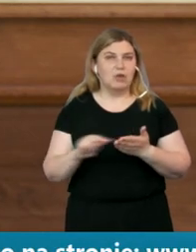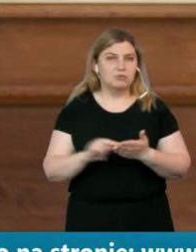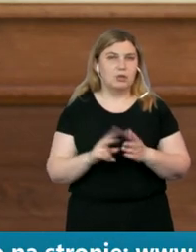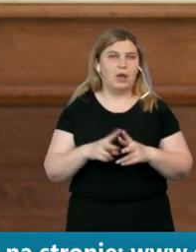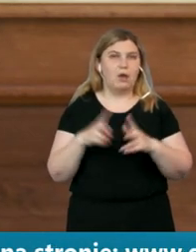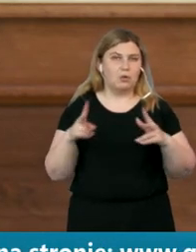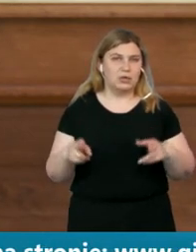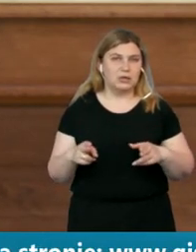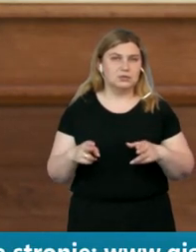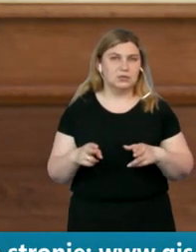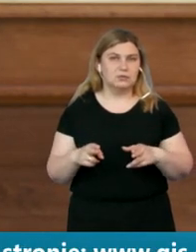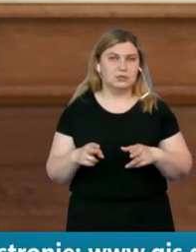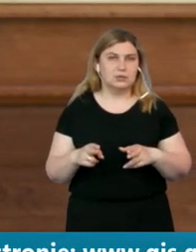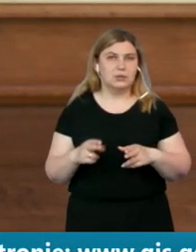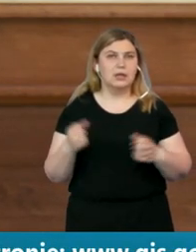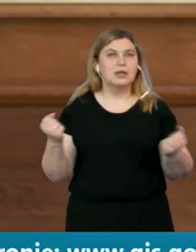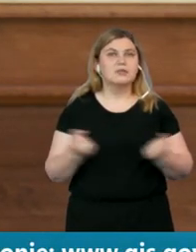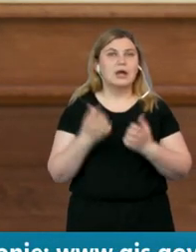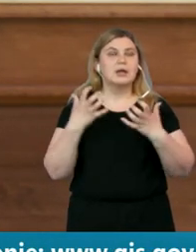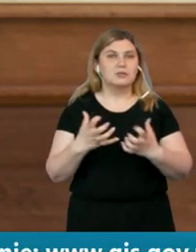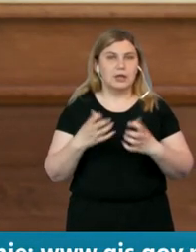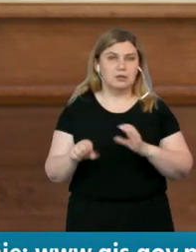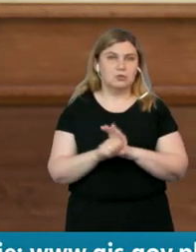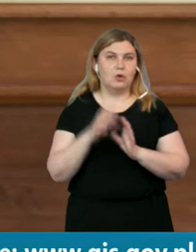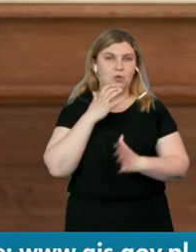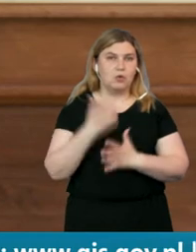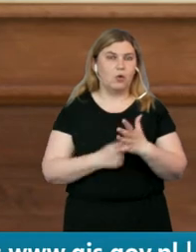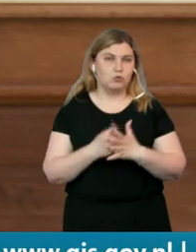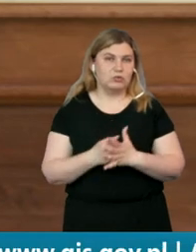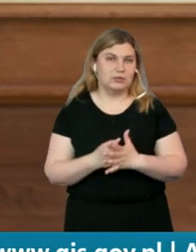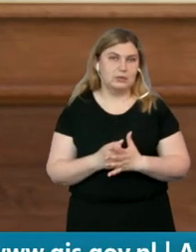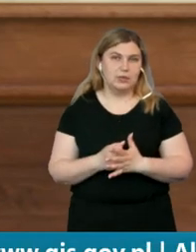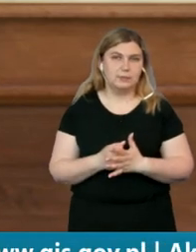okresowych, staramy się zachęcać do korzystania z tej formy